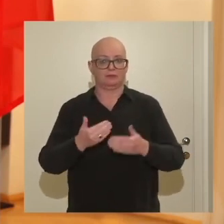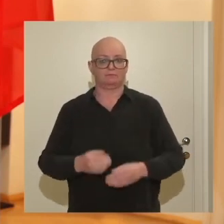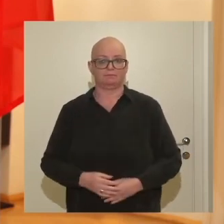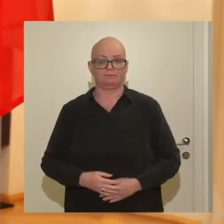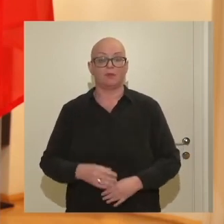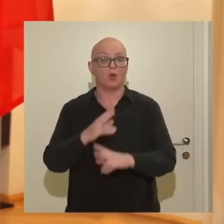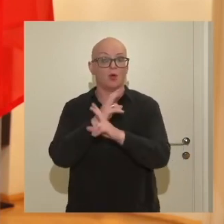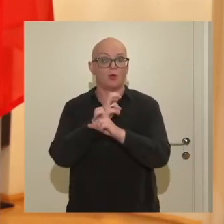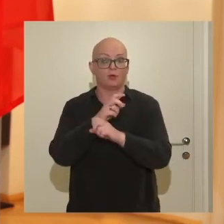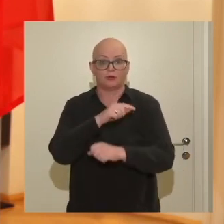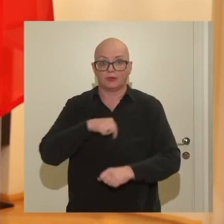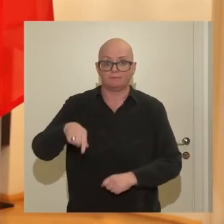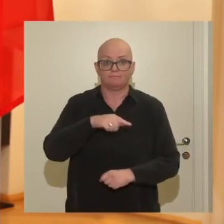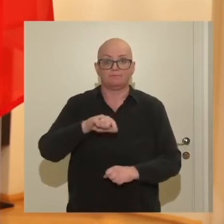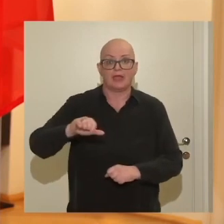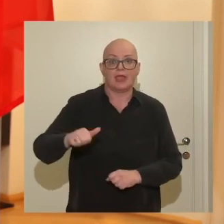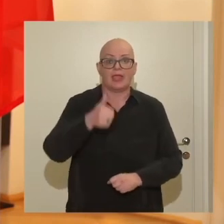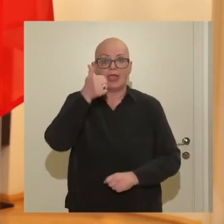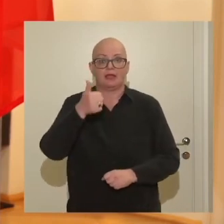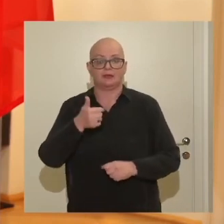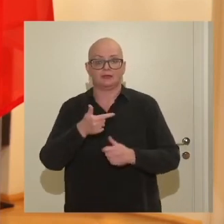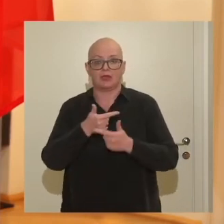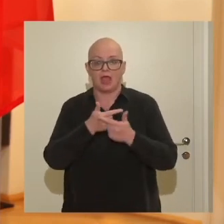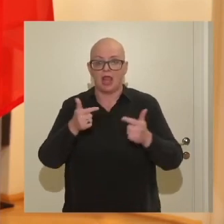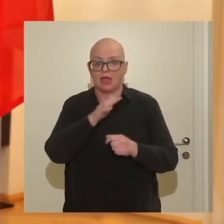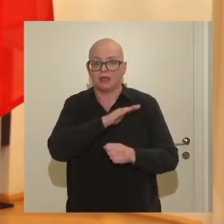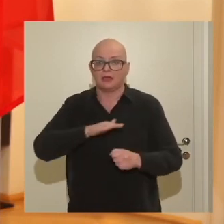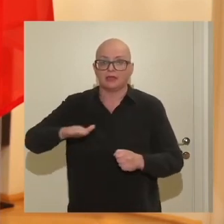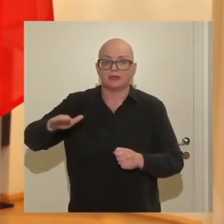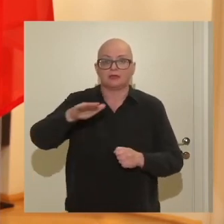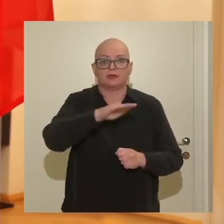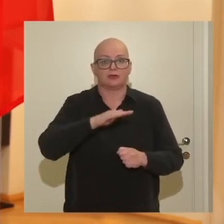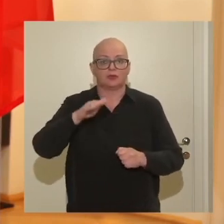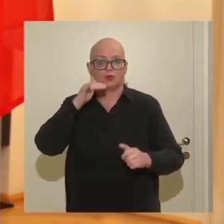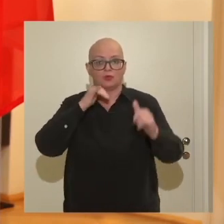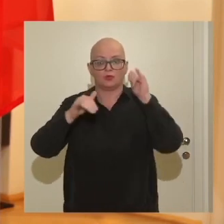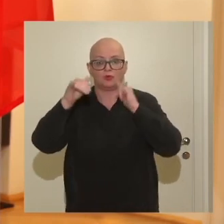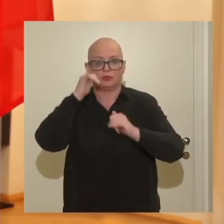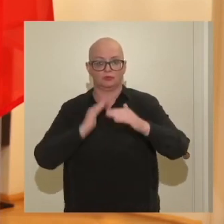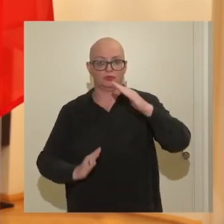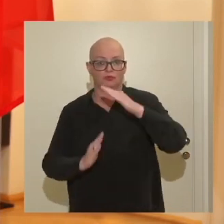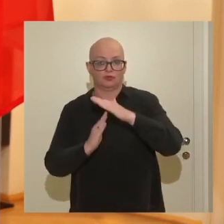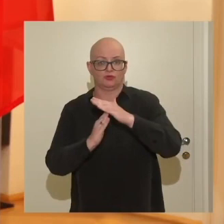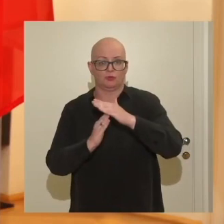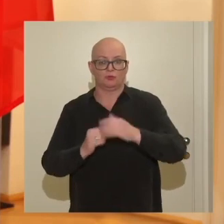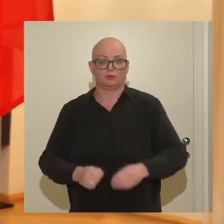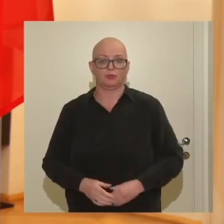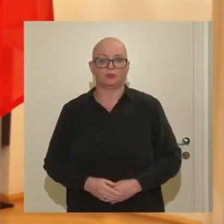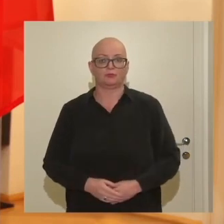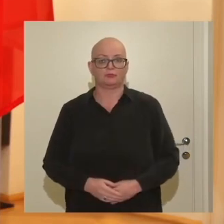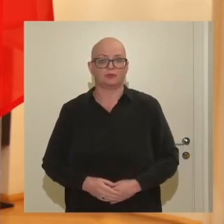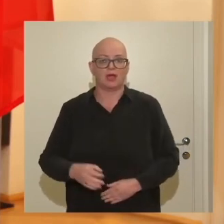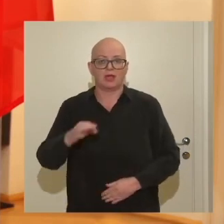zugetraut. Und es ist wohl die größte Krise seit dem Zweiten Weltkrieg. Aber ich lasse die Frauen nicht im Stich, im